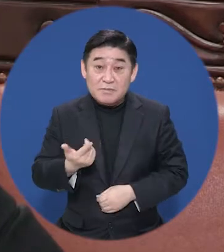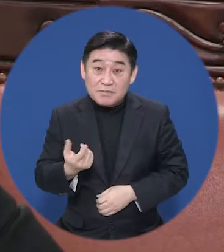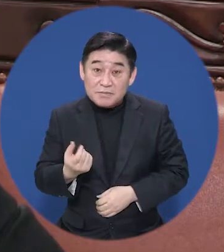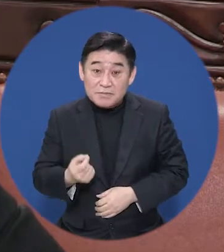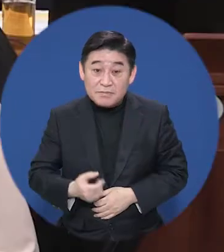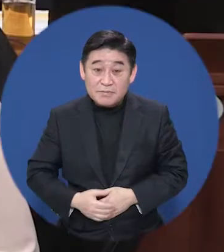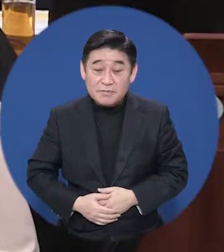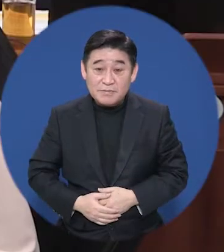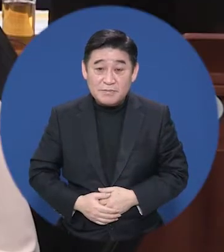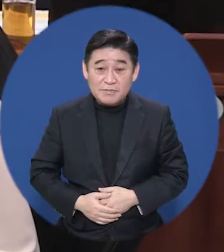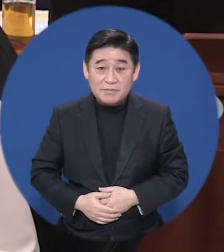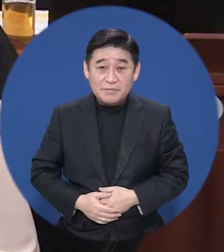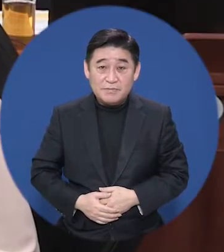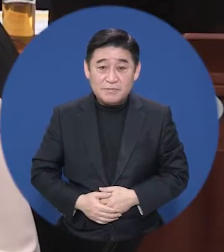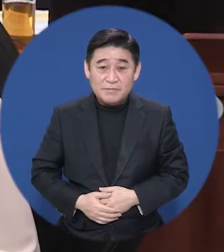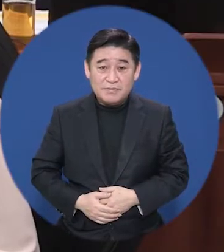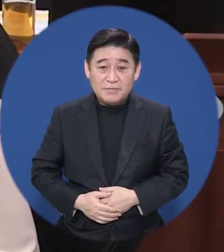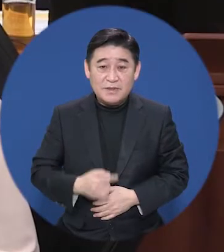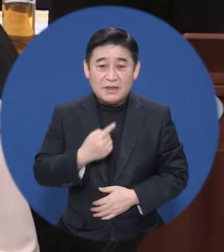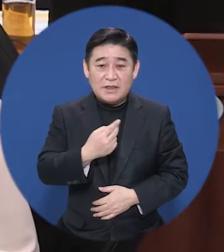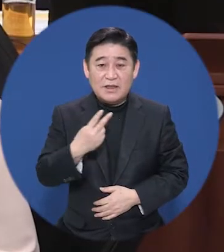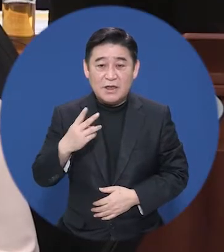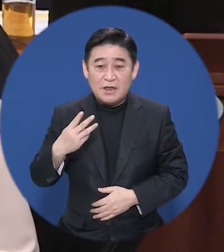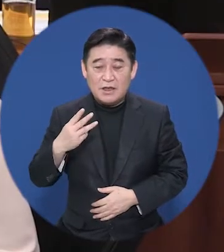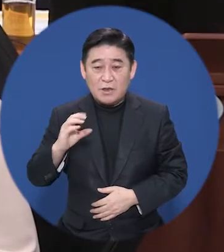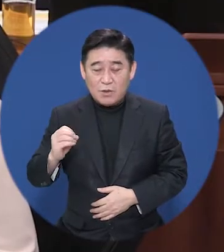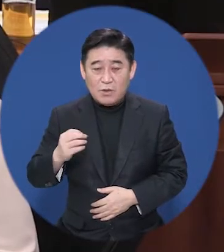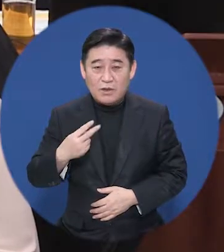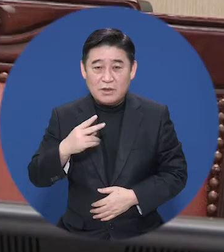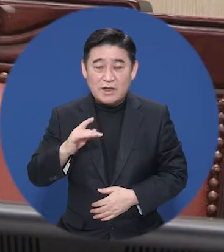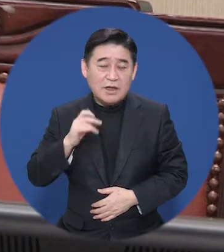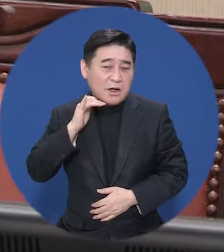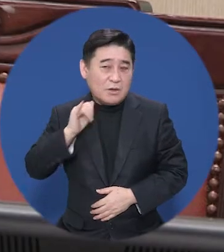아니에요? 120 다산콜 재단에